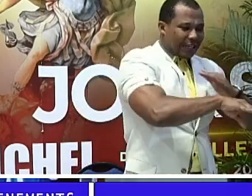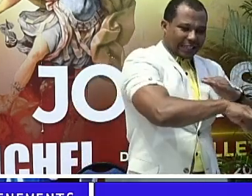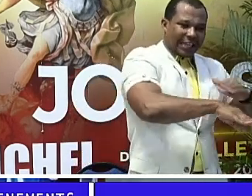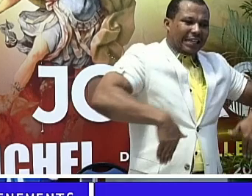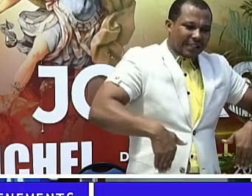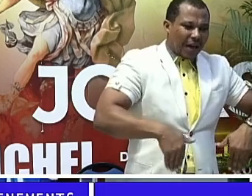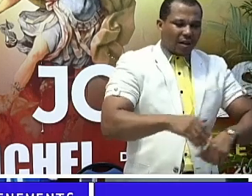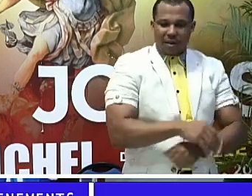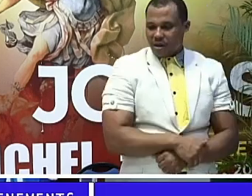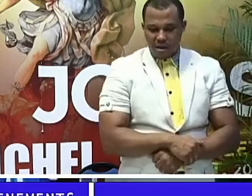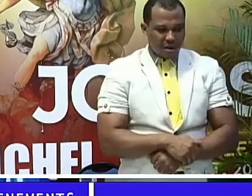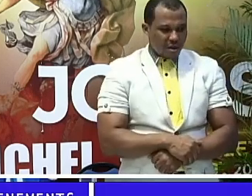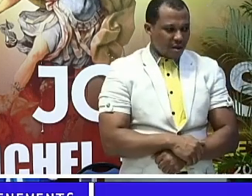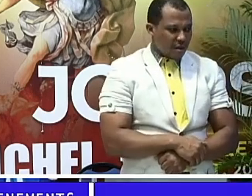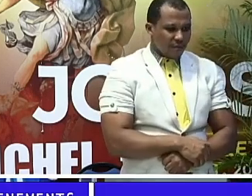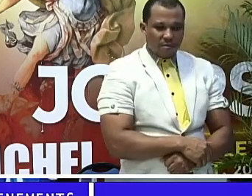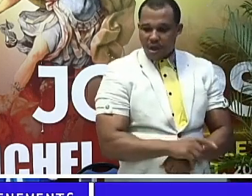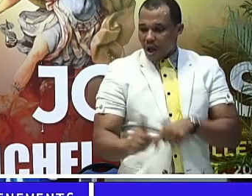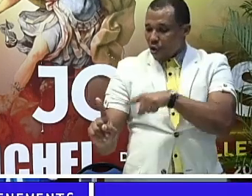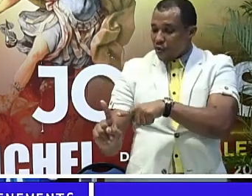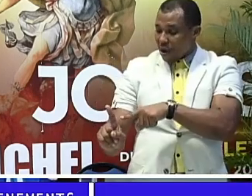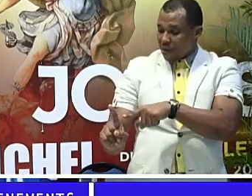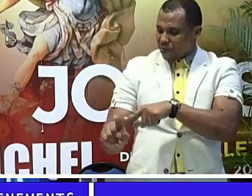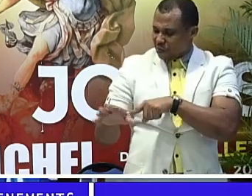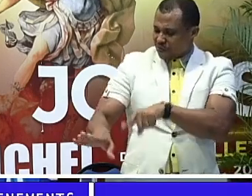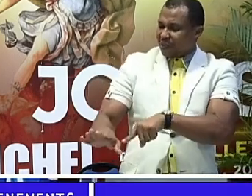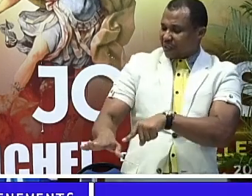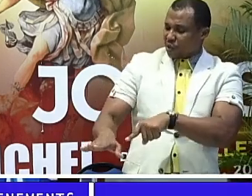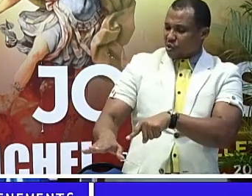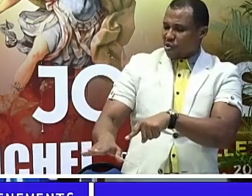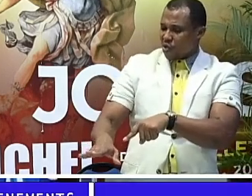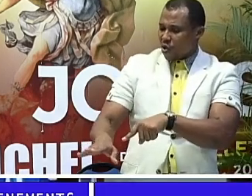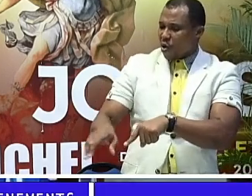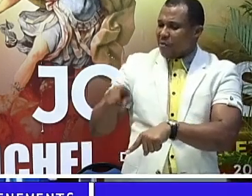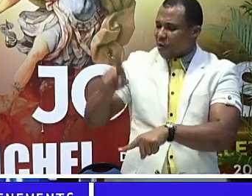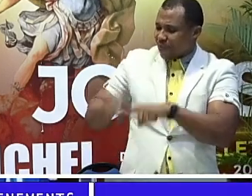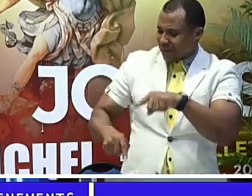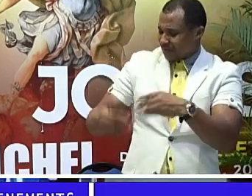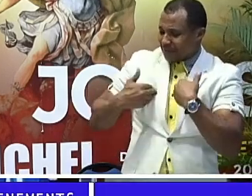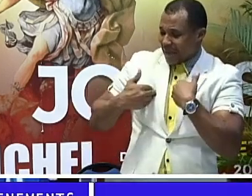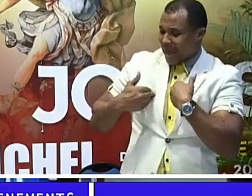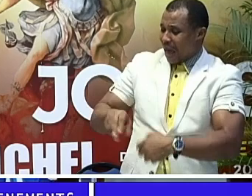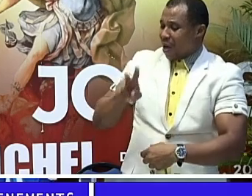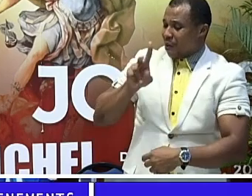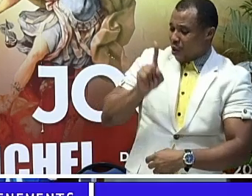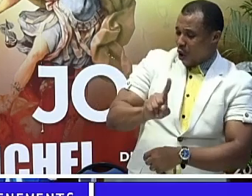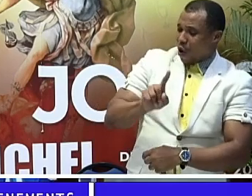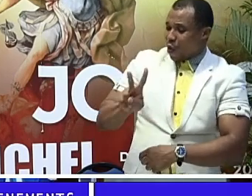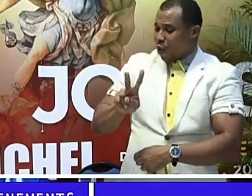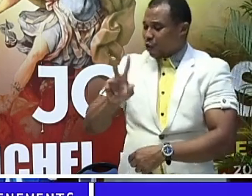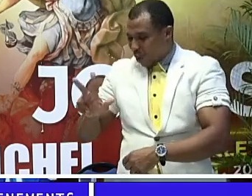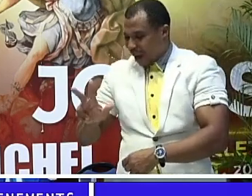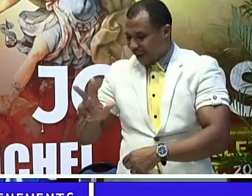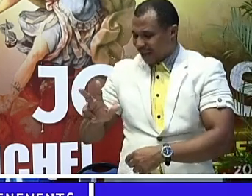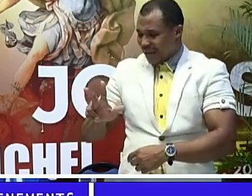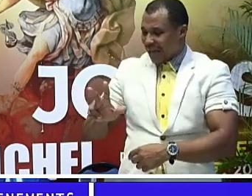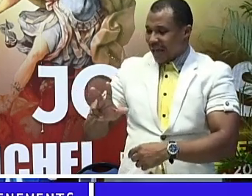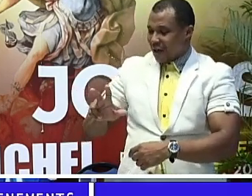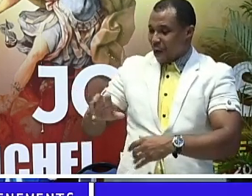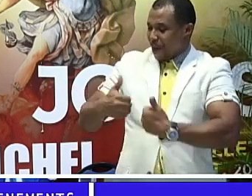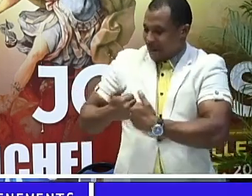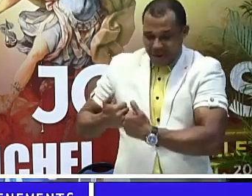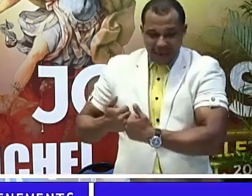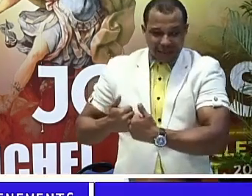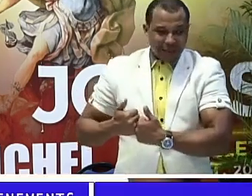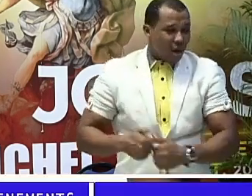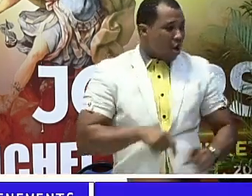ménages comme jeune garçon ou même comme papa ou pa ka fèl. Sou di petit moun pa bon lontif gen pied léger ou même maman ou pa ka pied léger. Donc